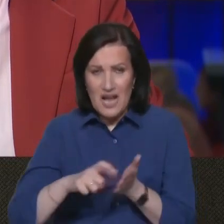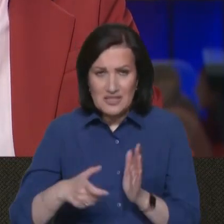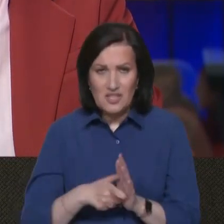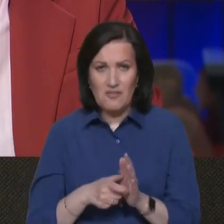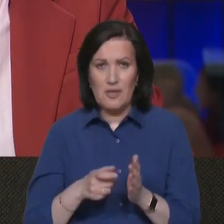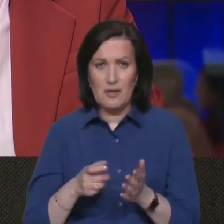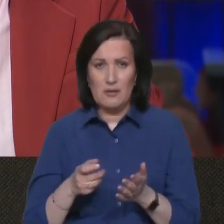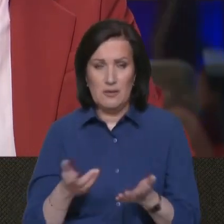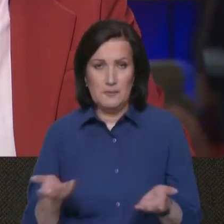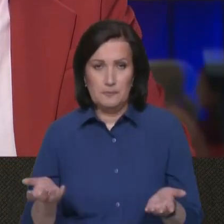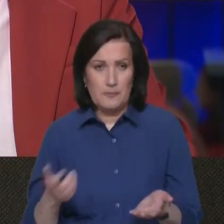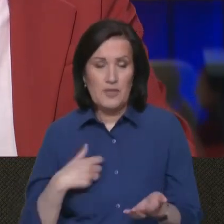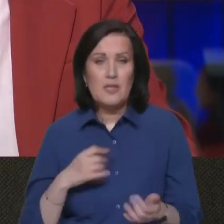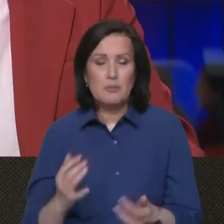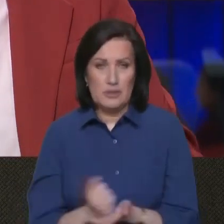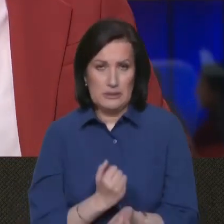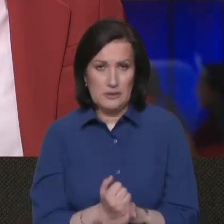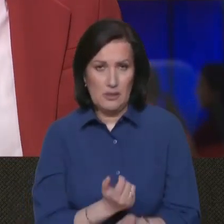Федерації познаходити.